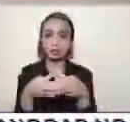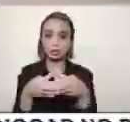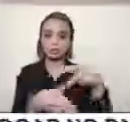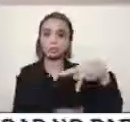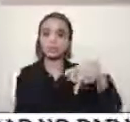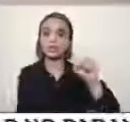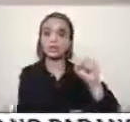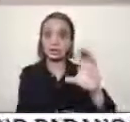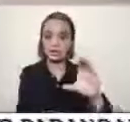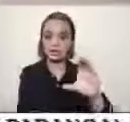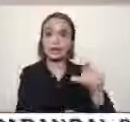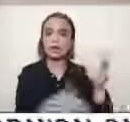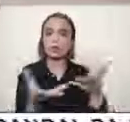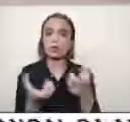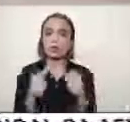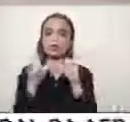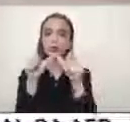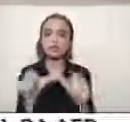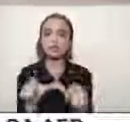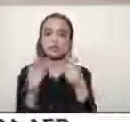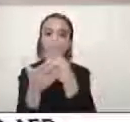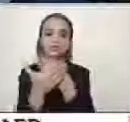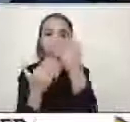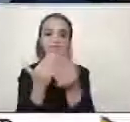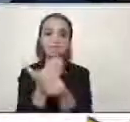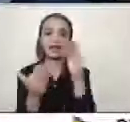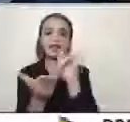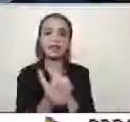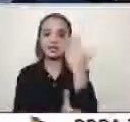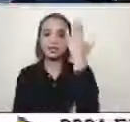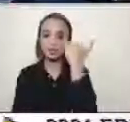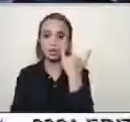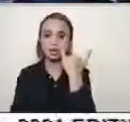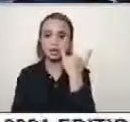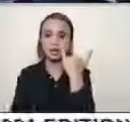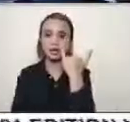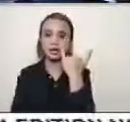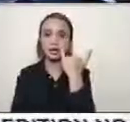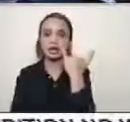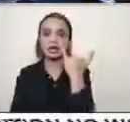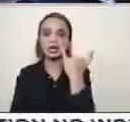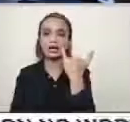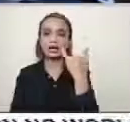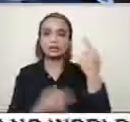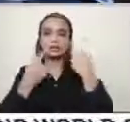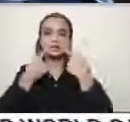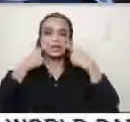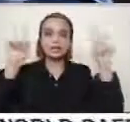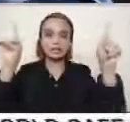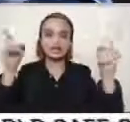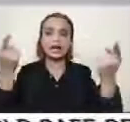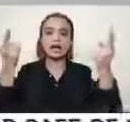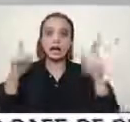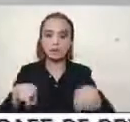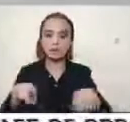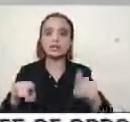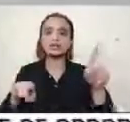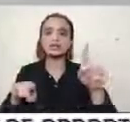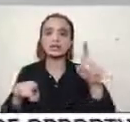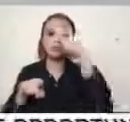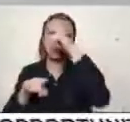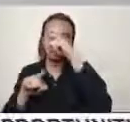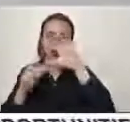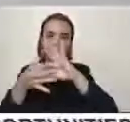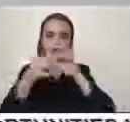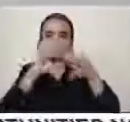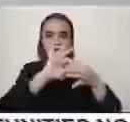be funding the same 19 qualified athletes Olympics by kami ng mga atleta na mga